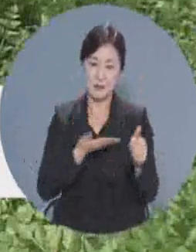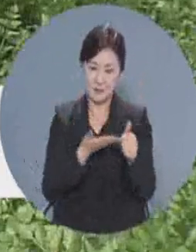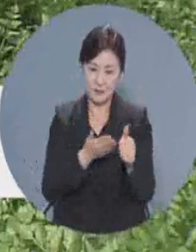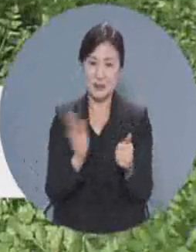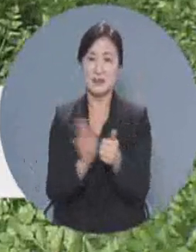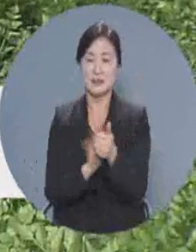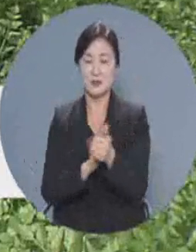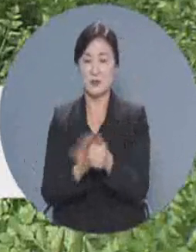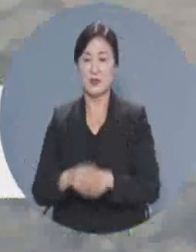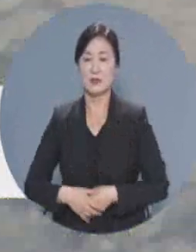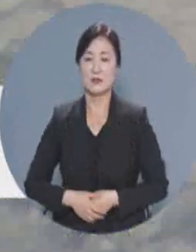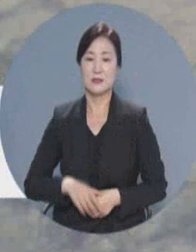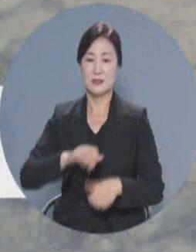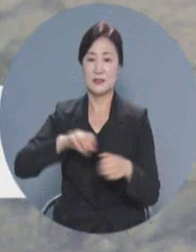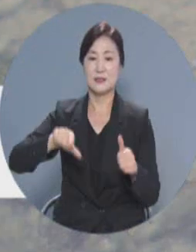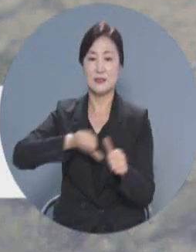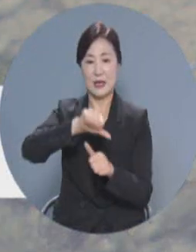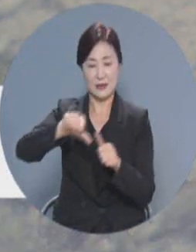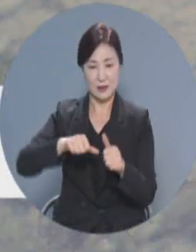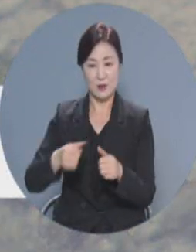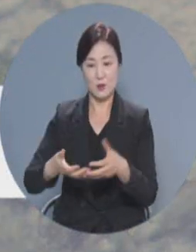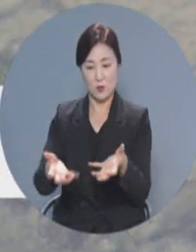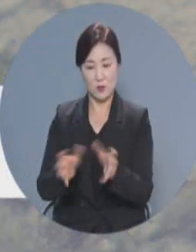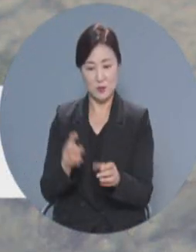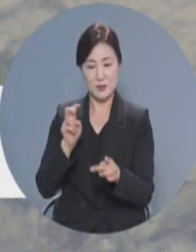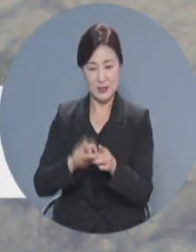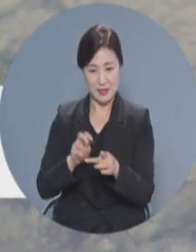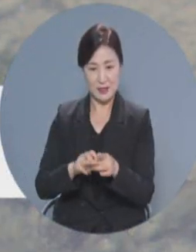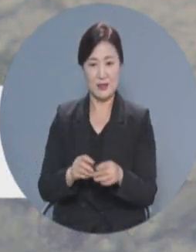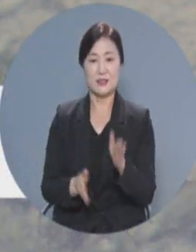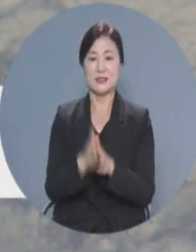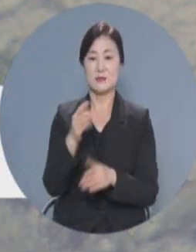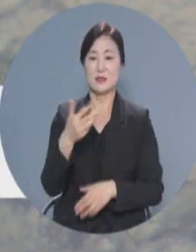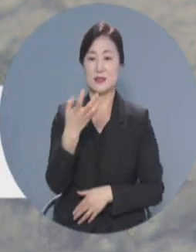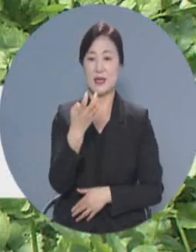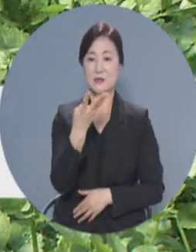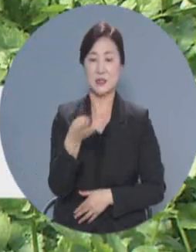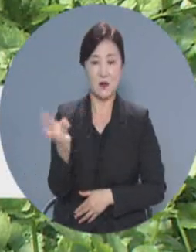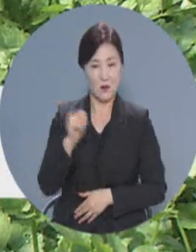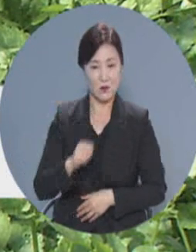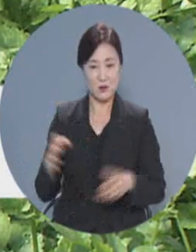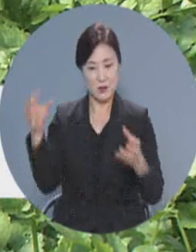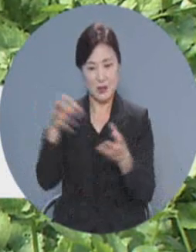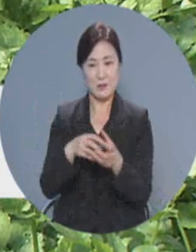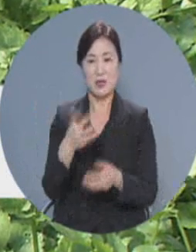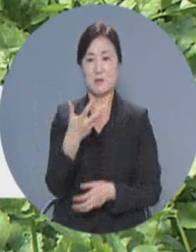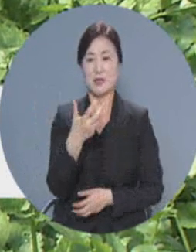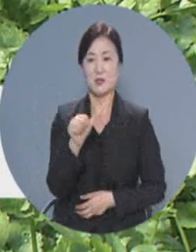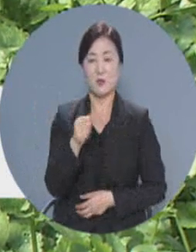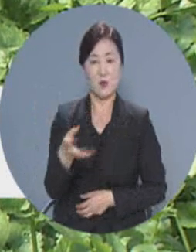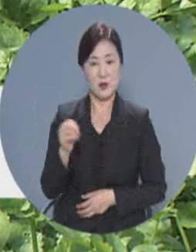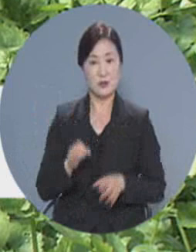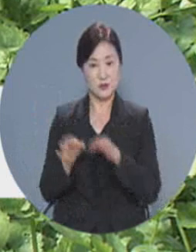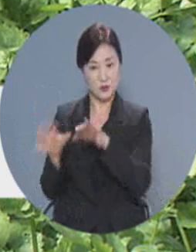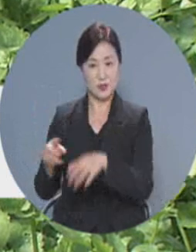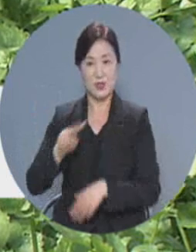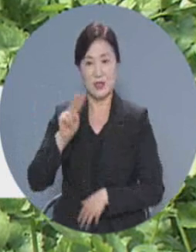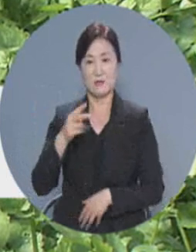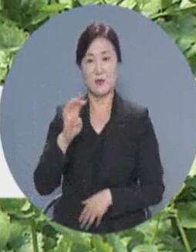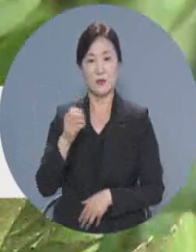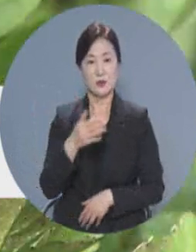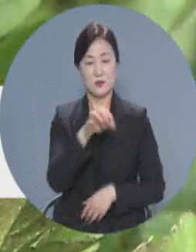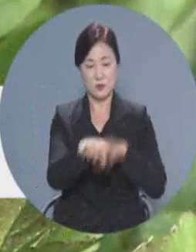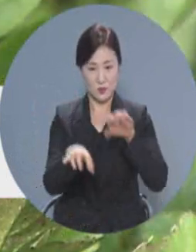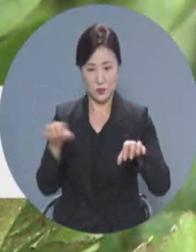친환경 농산물 공급지원사업에 12, 47억 원 등 총 85억 원을 투입해 298개